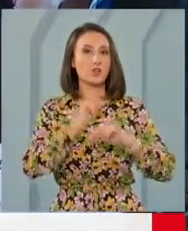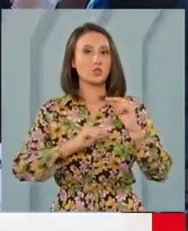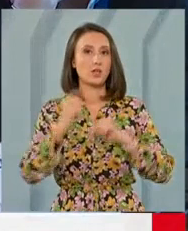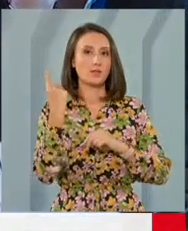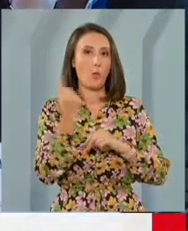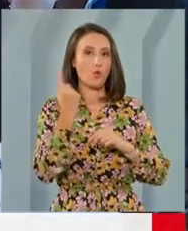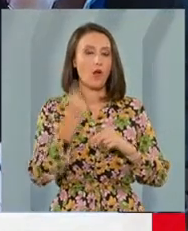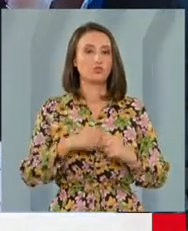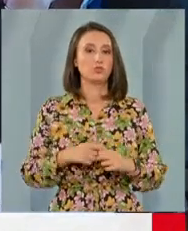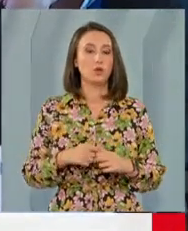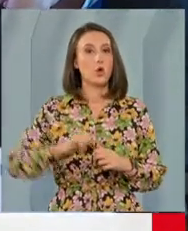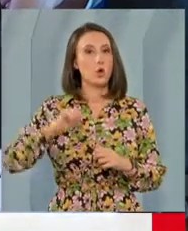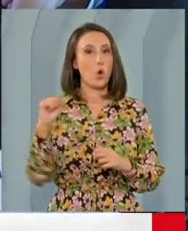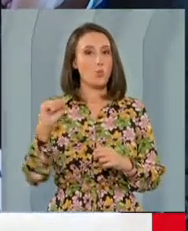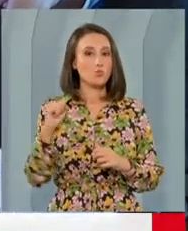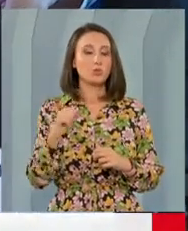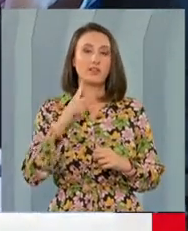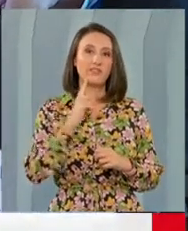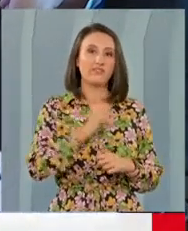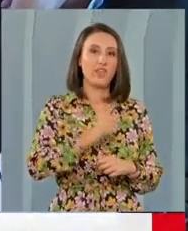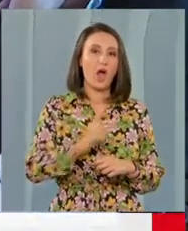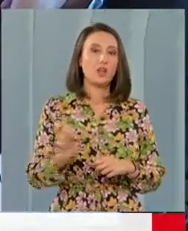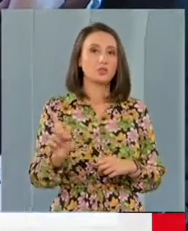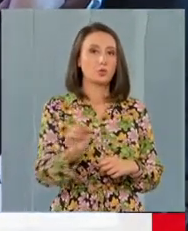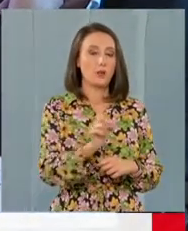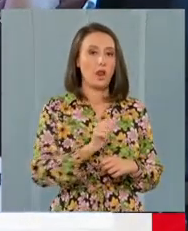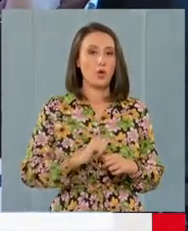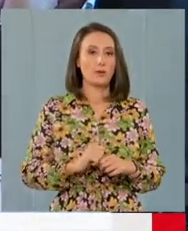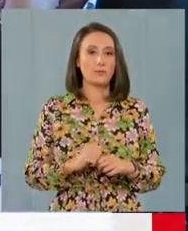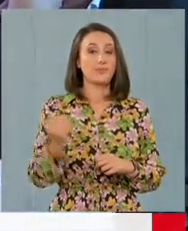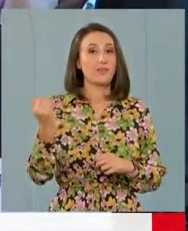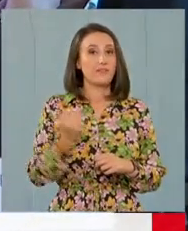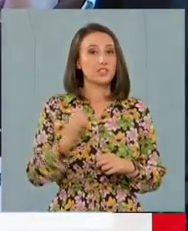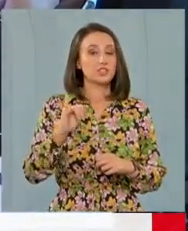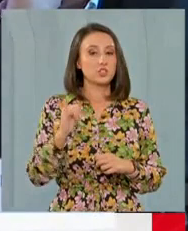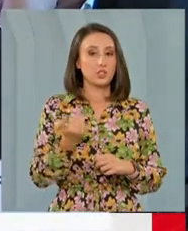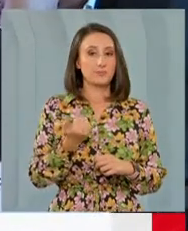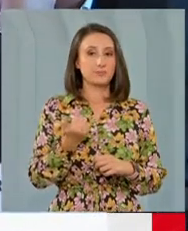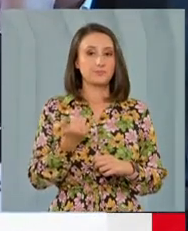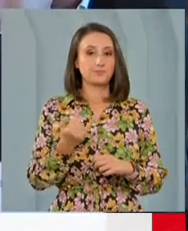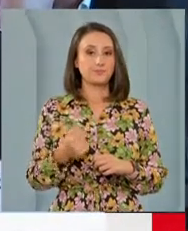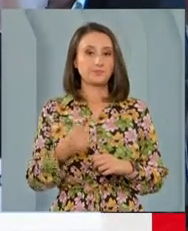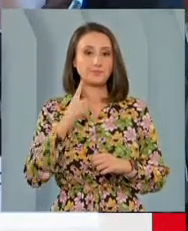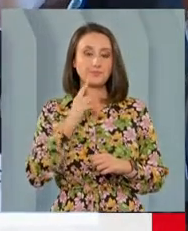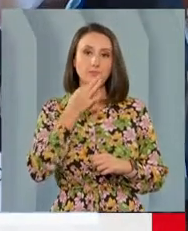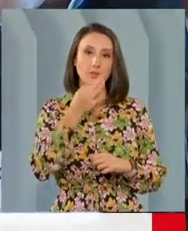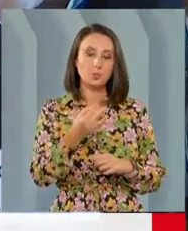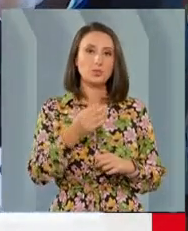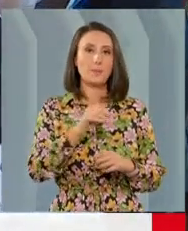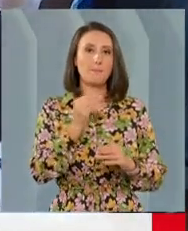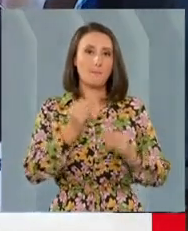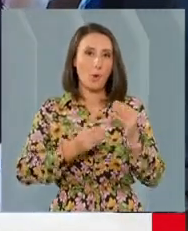a Orașelor, a Comunelor, fiecare dintre dumnealor venind și ridicând problema